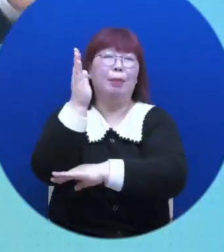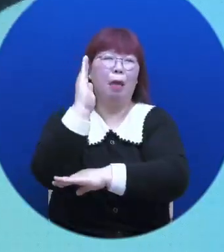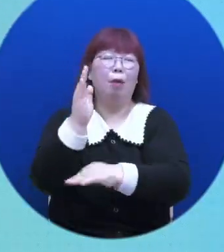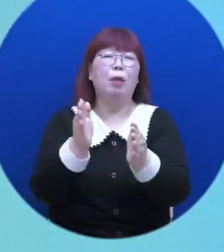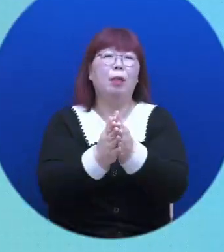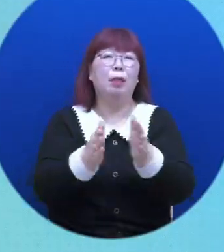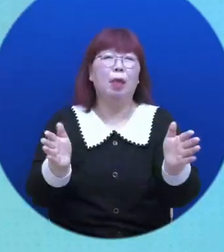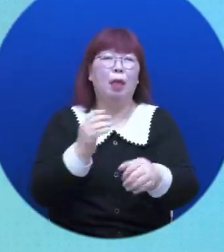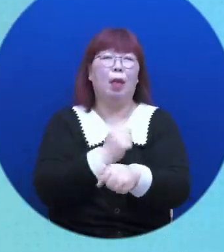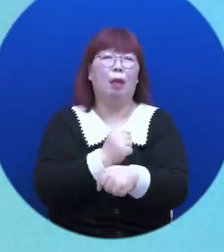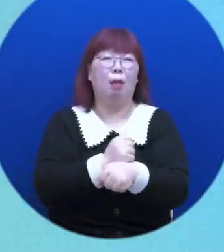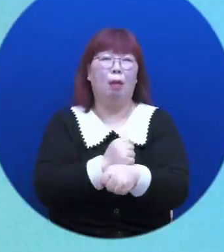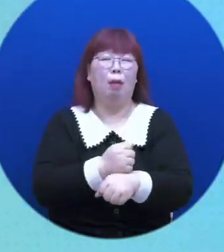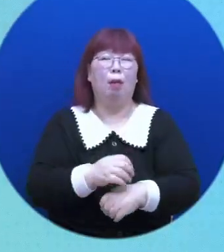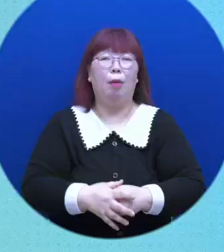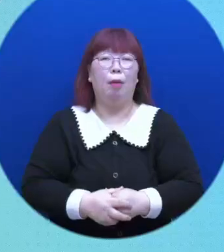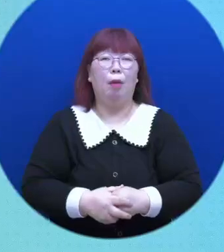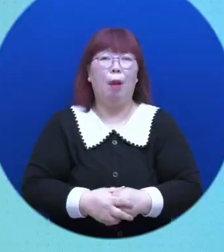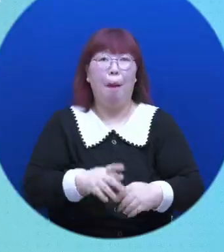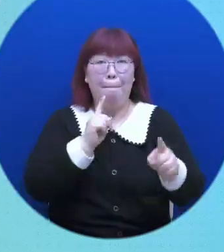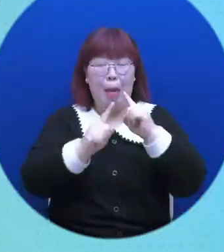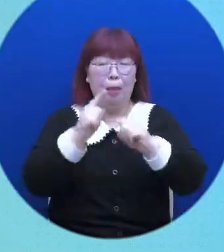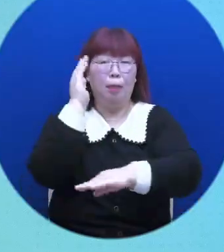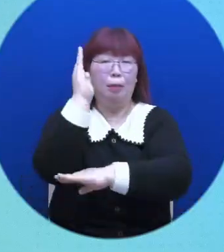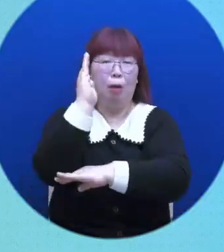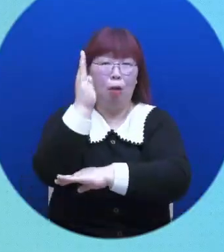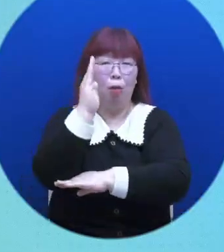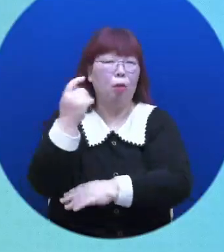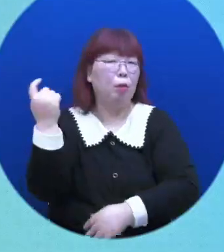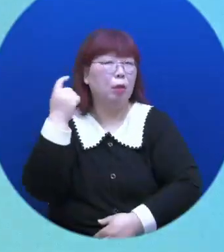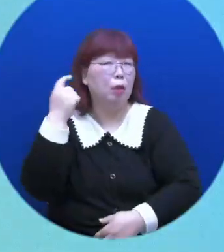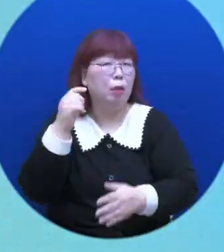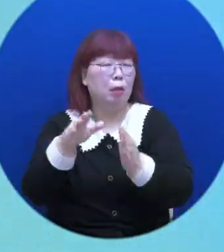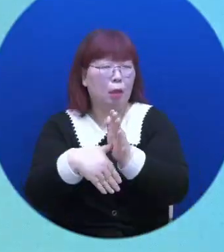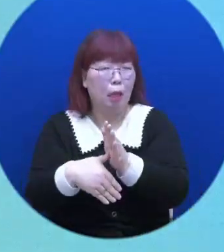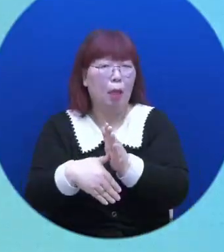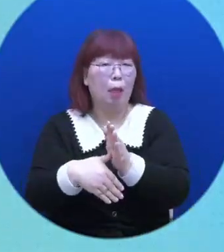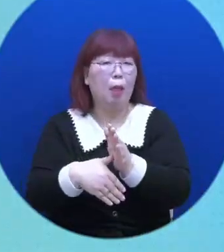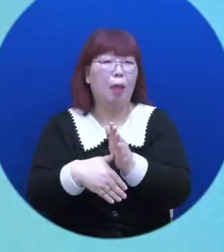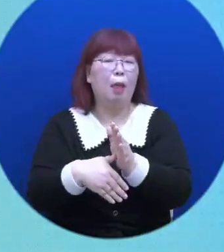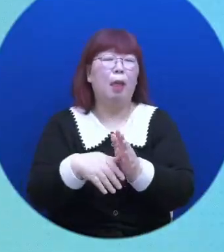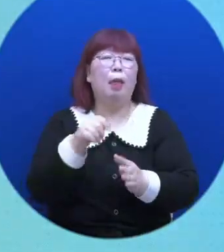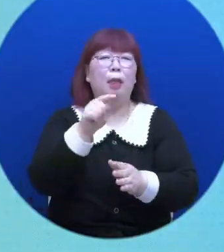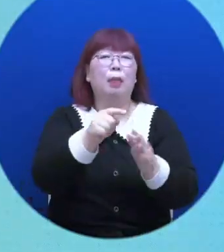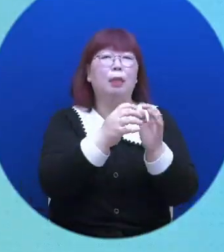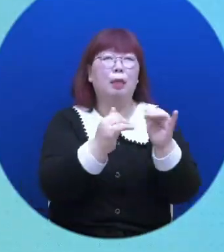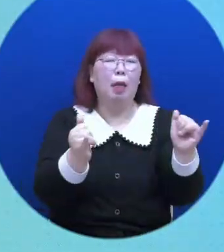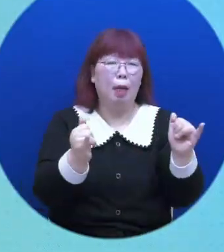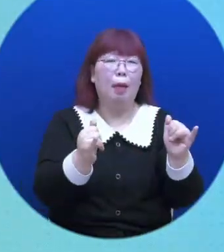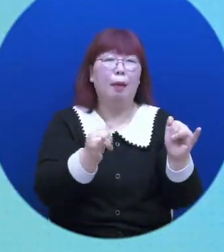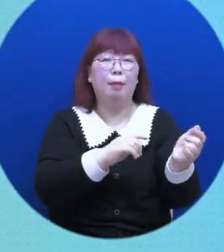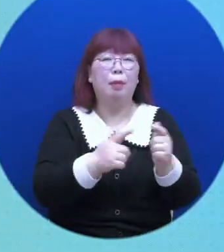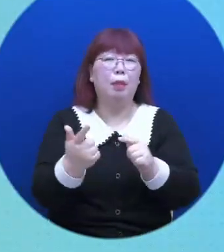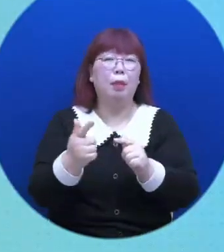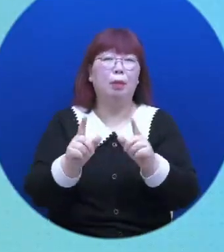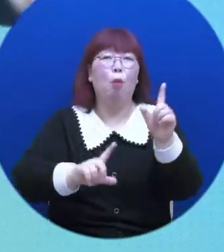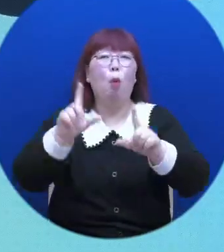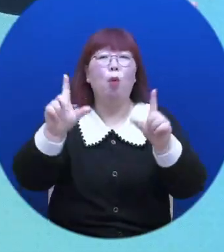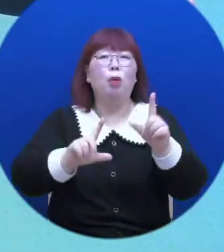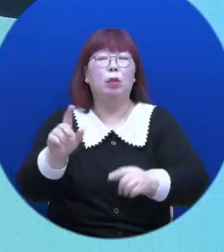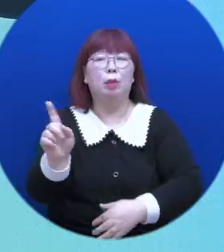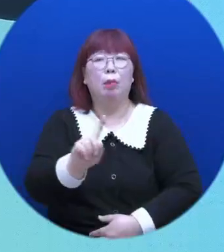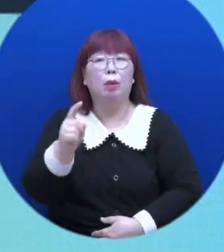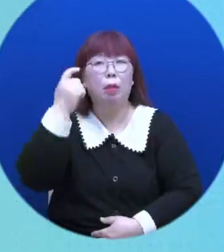여러분, 말씀 사경회 하면서 그때 그들에게 나타난 증상, 그들에게 나타난 현상,